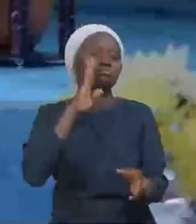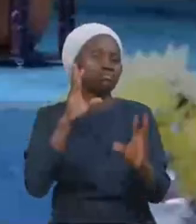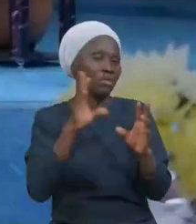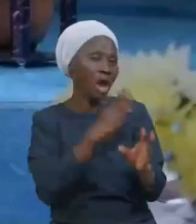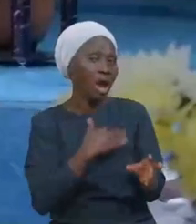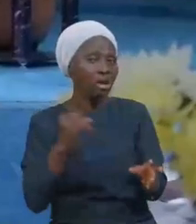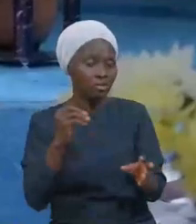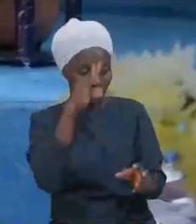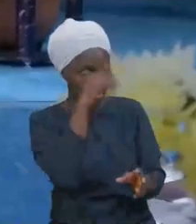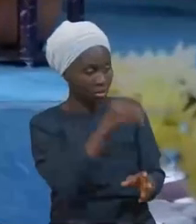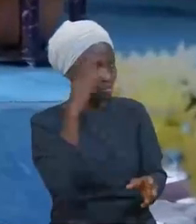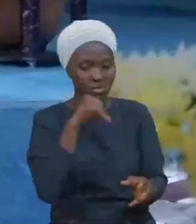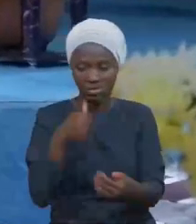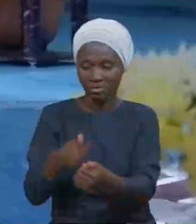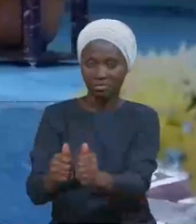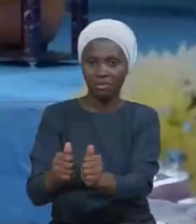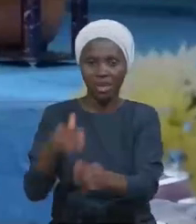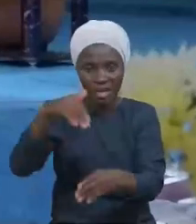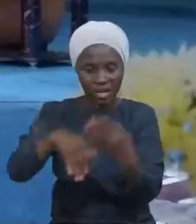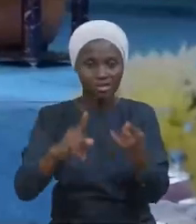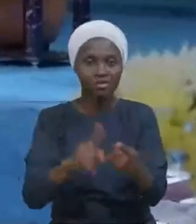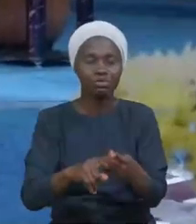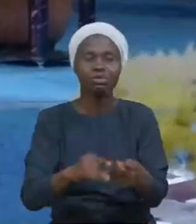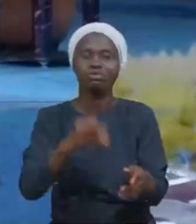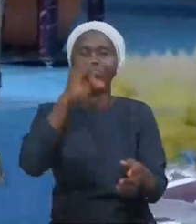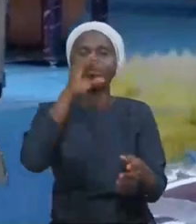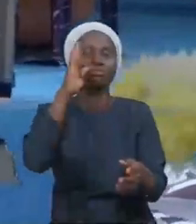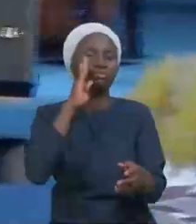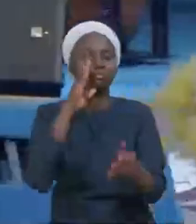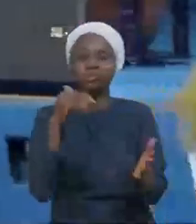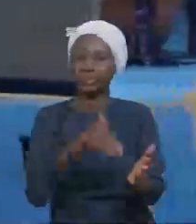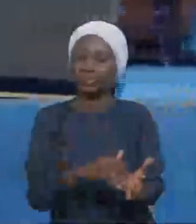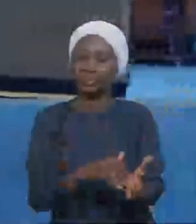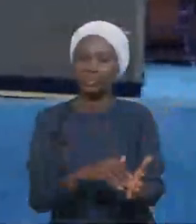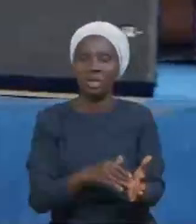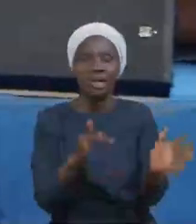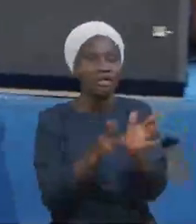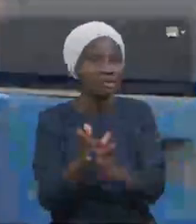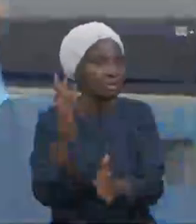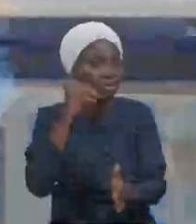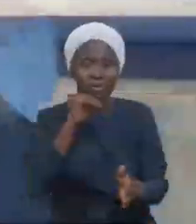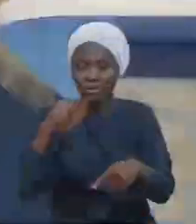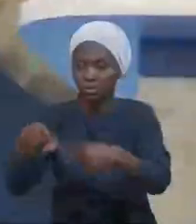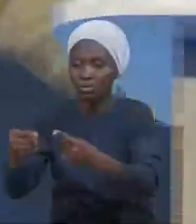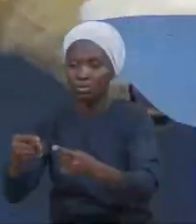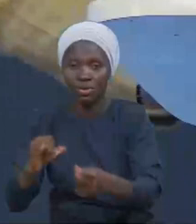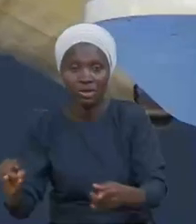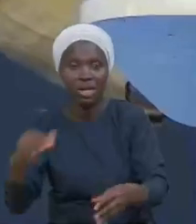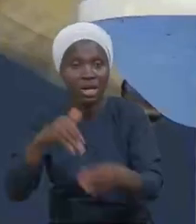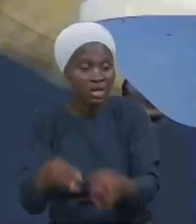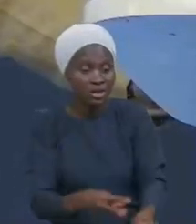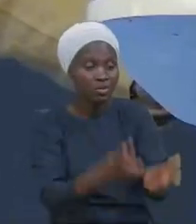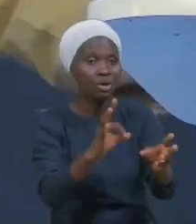ne suivait pas pour aller dans l'ivrognerie. Jésus ne marchait plus dans le chemin des